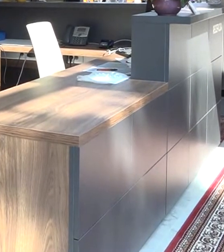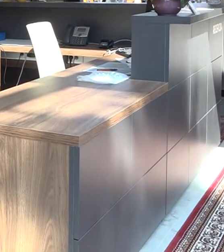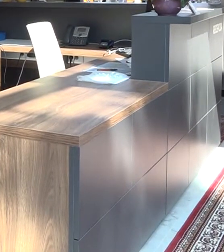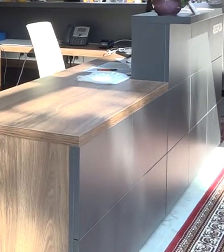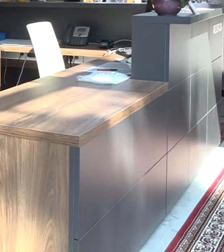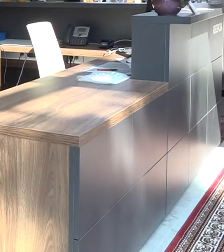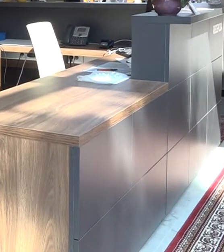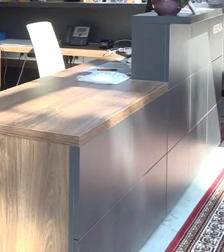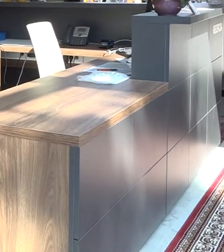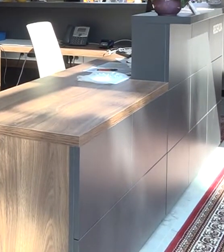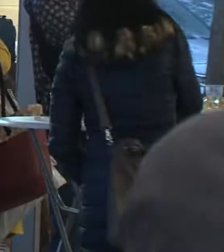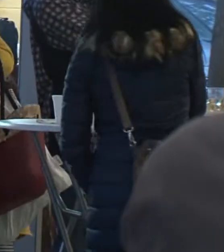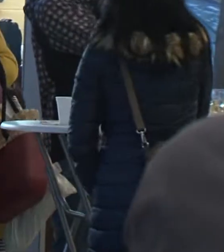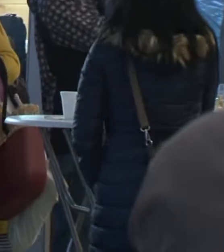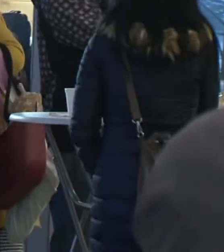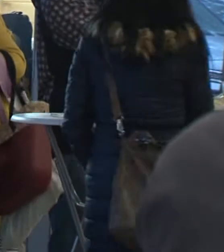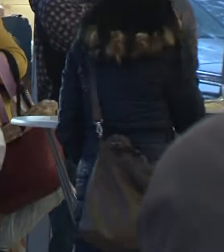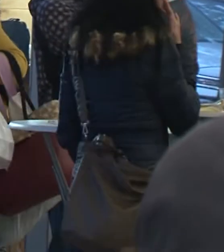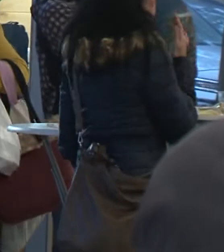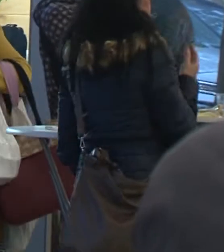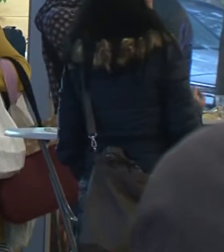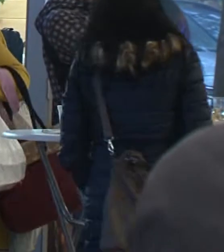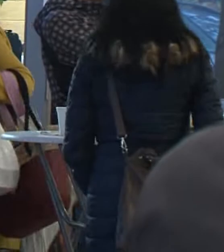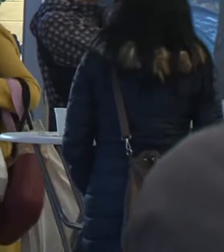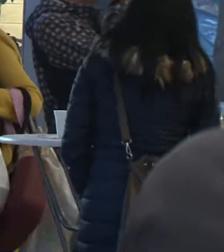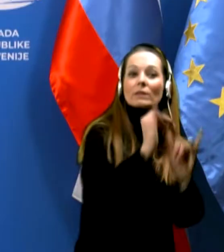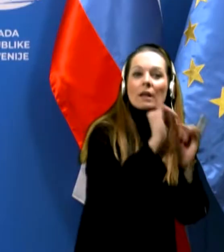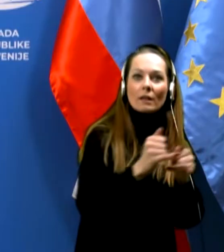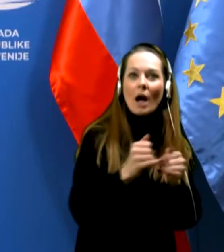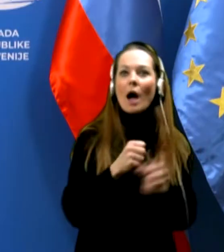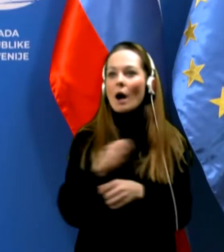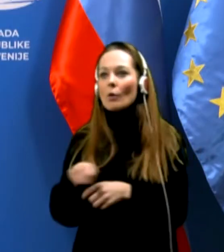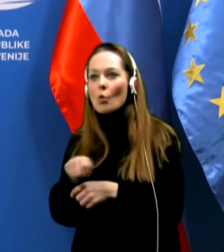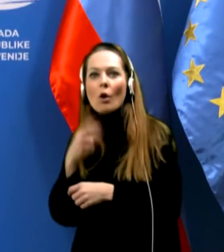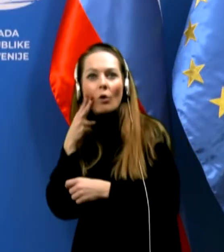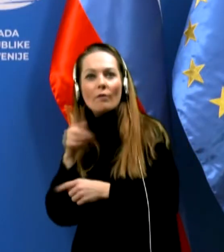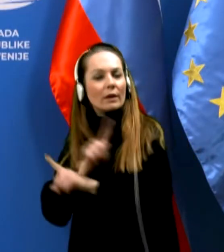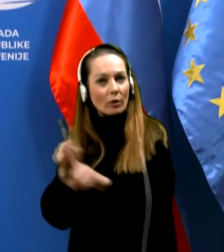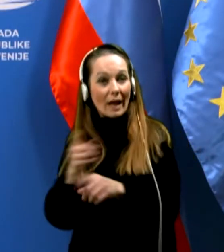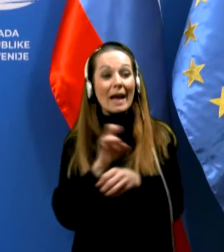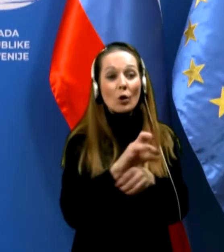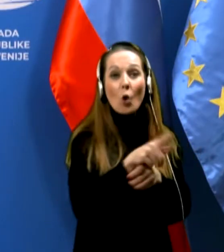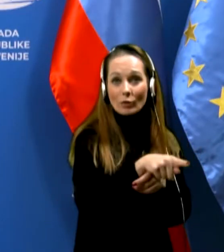prepovedano ponujanje hrane in pijače na stojnicah v času božičnega dogajanja. Kostan praviloma